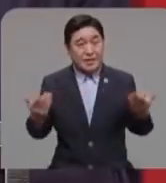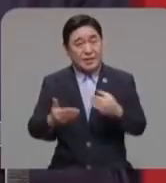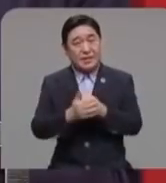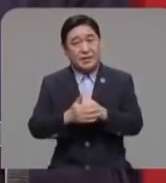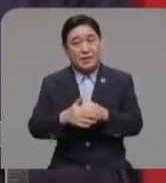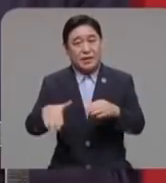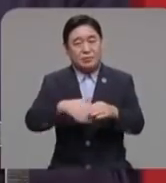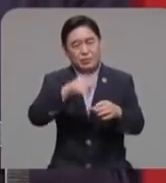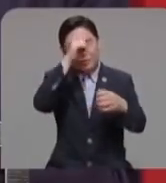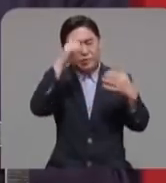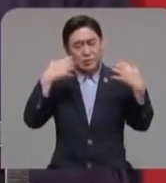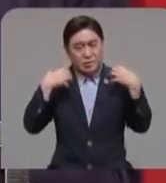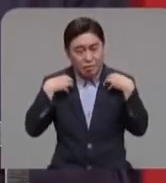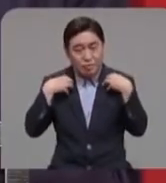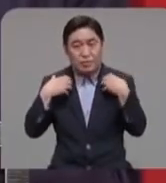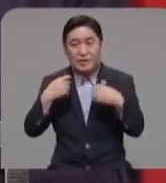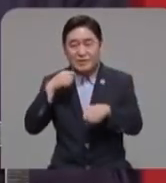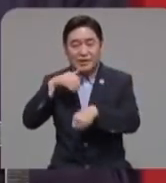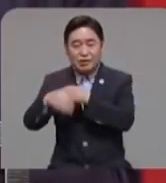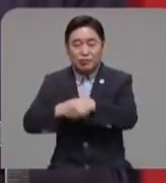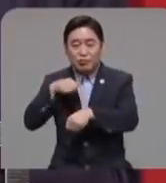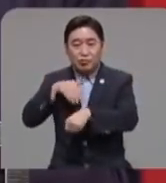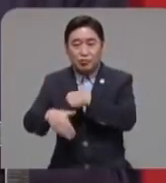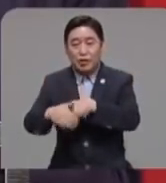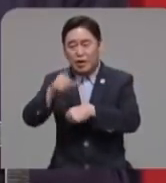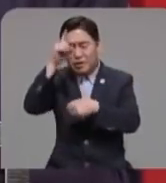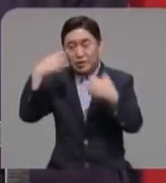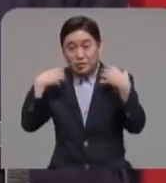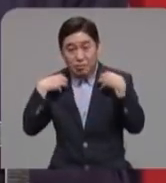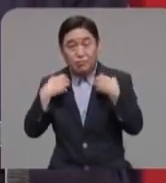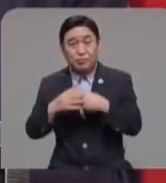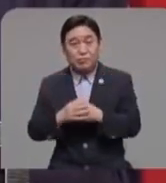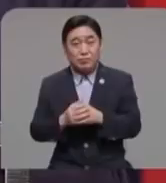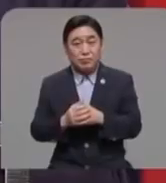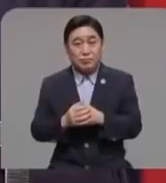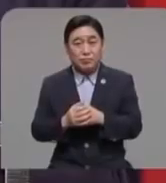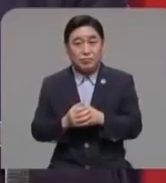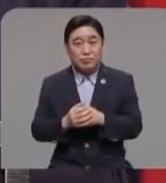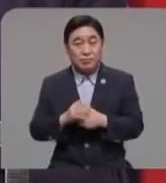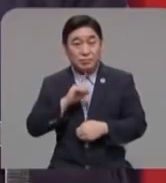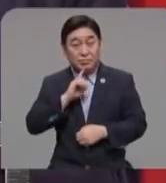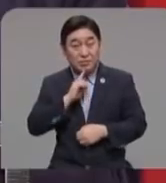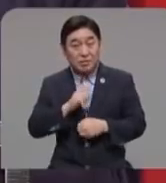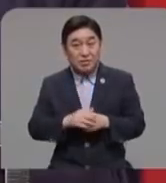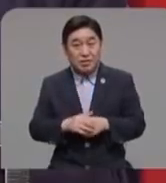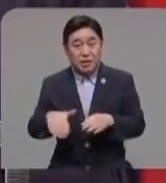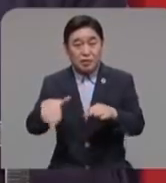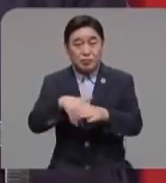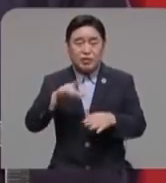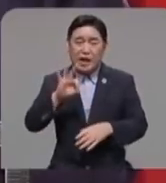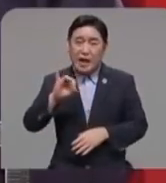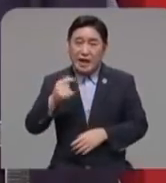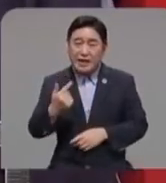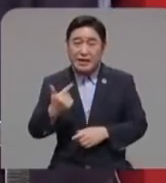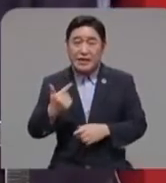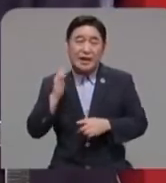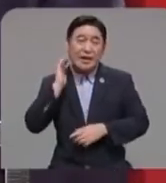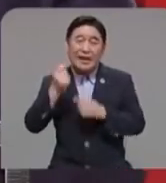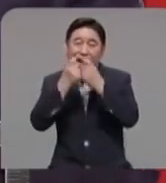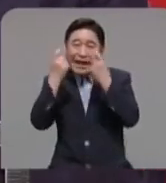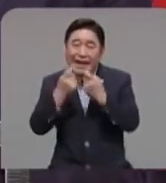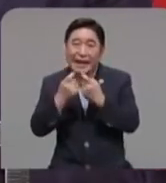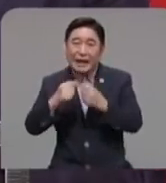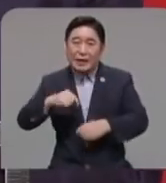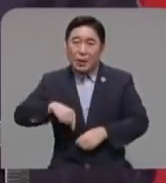때문에 문재인 정권 민주당 정권 이렇게 하는 것이지 네. 예? 그 문재인이라고 하는 그 대통령